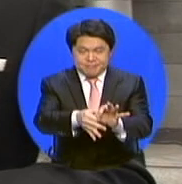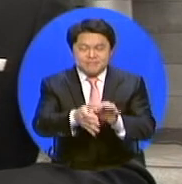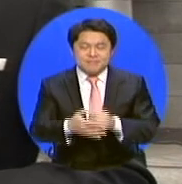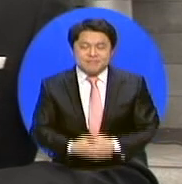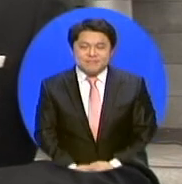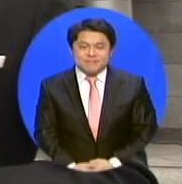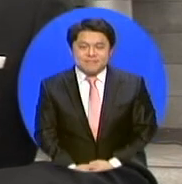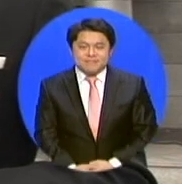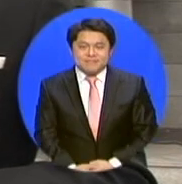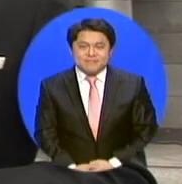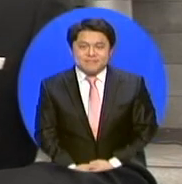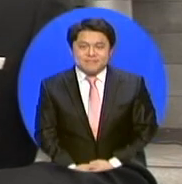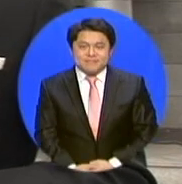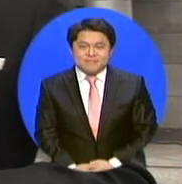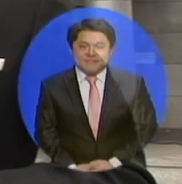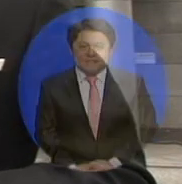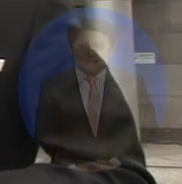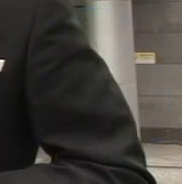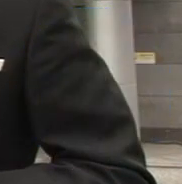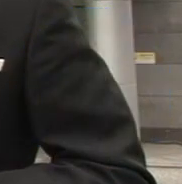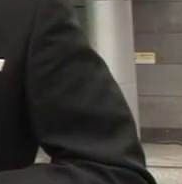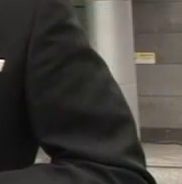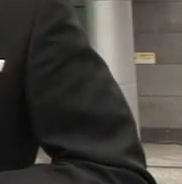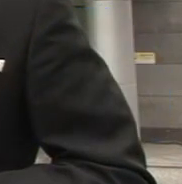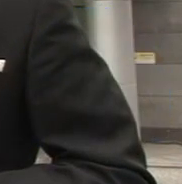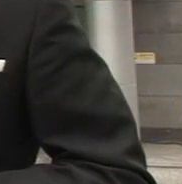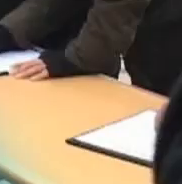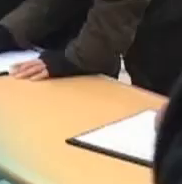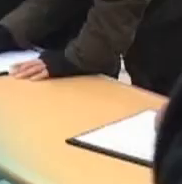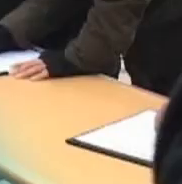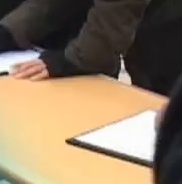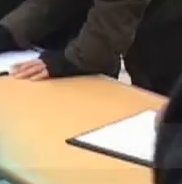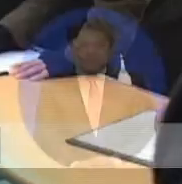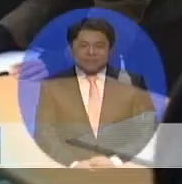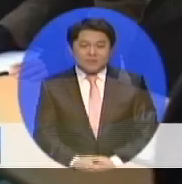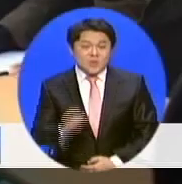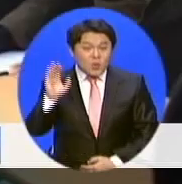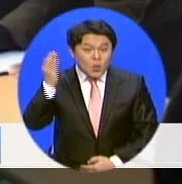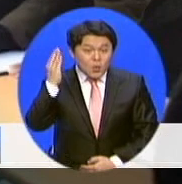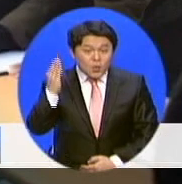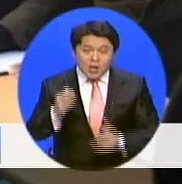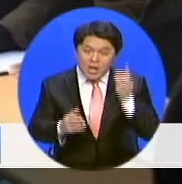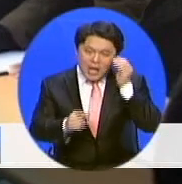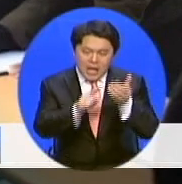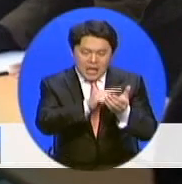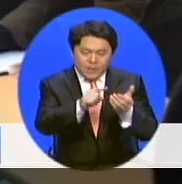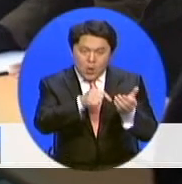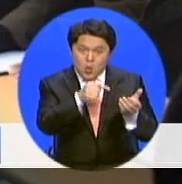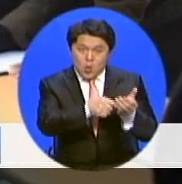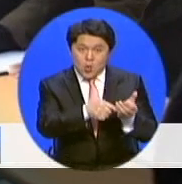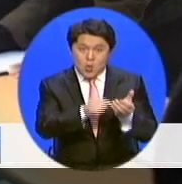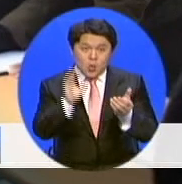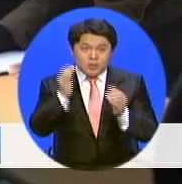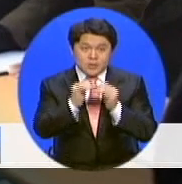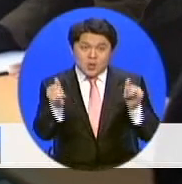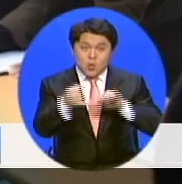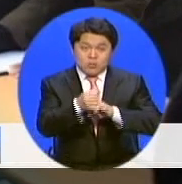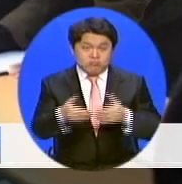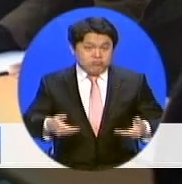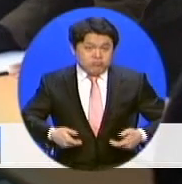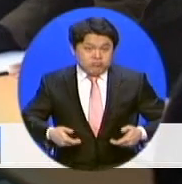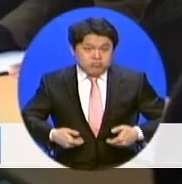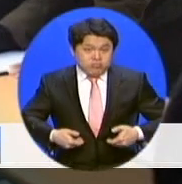전망입니다. 복지TV 제조방송 강성준입니다. 요즘 스마트폰은 현대인의 필수품이라고 할 수